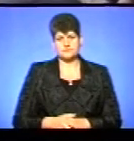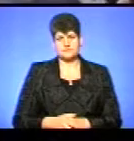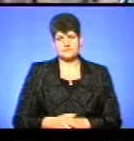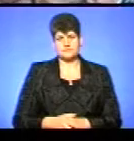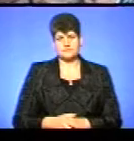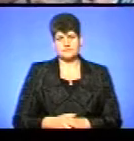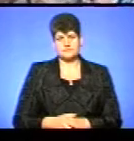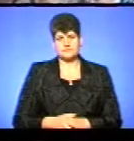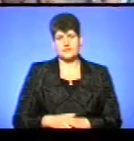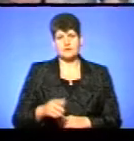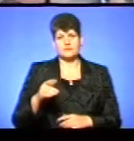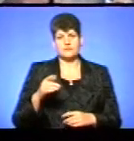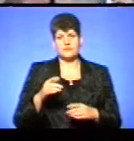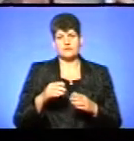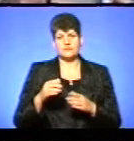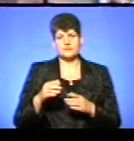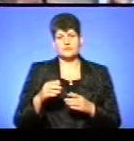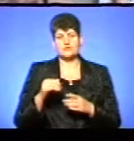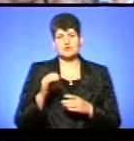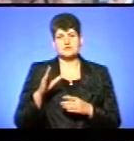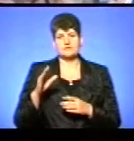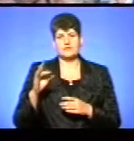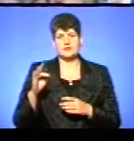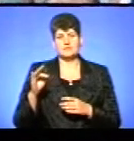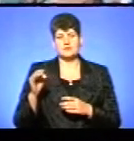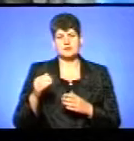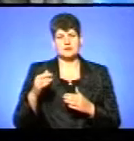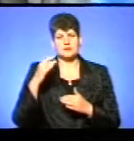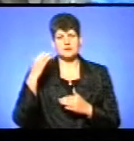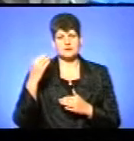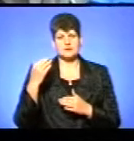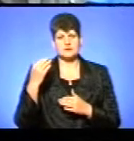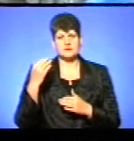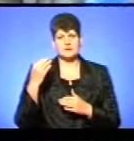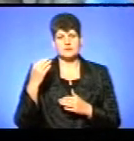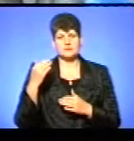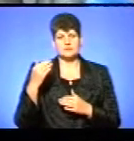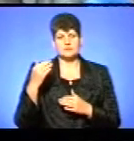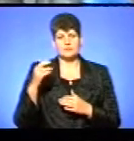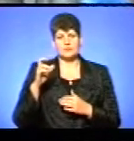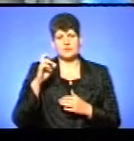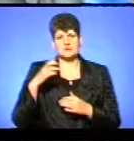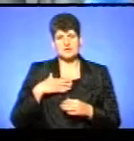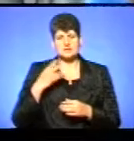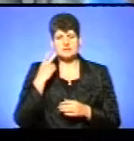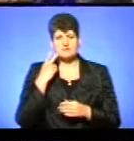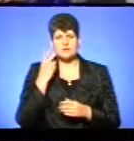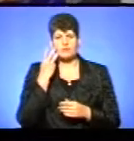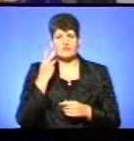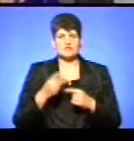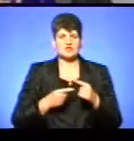все час. Котрий є син на небі. Благословений Бог наш завжди і по все